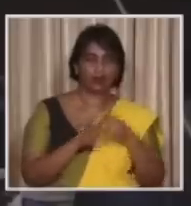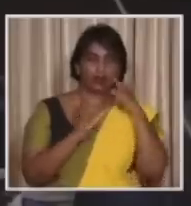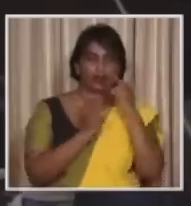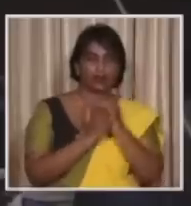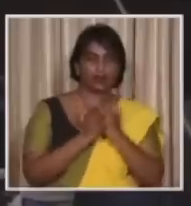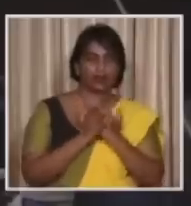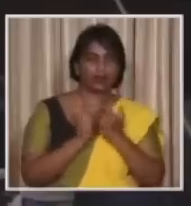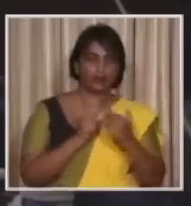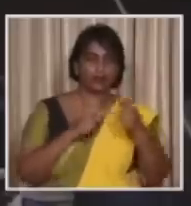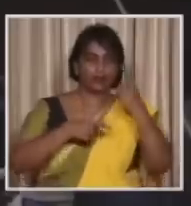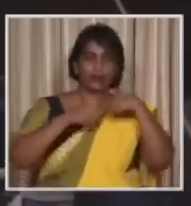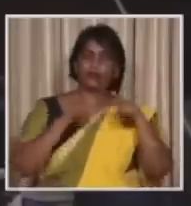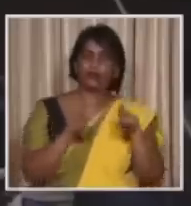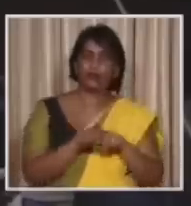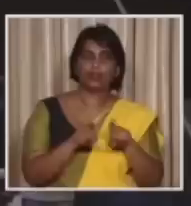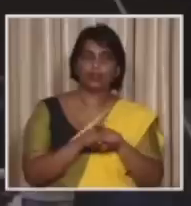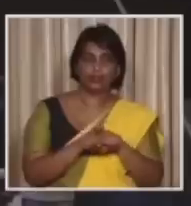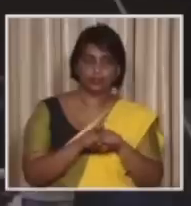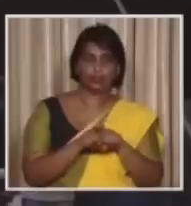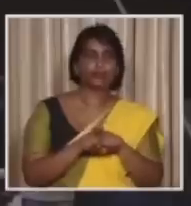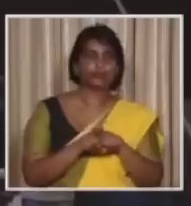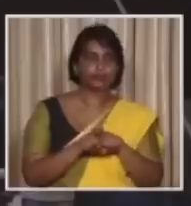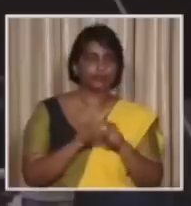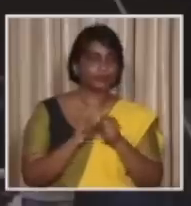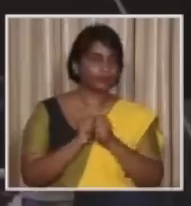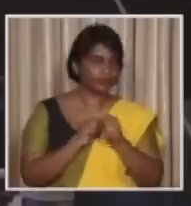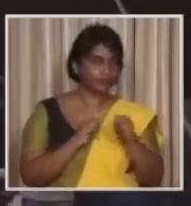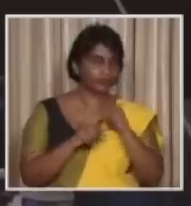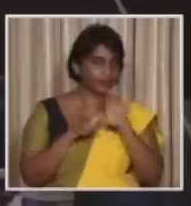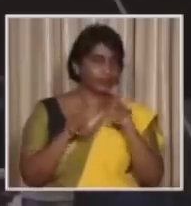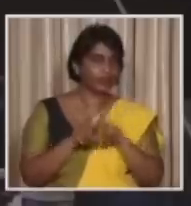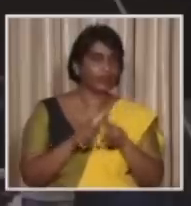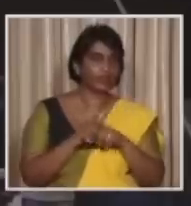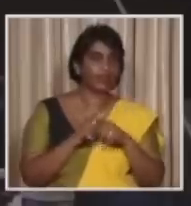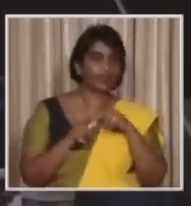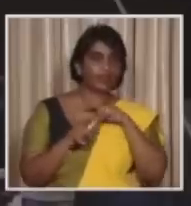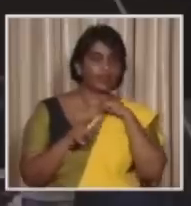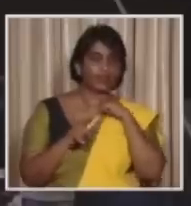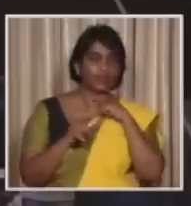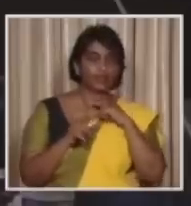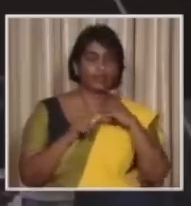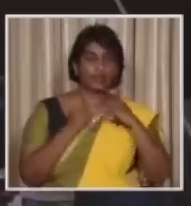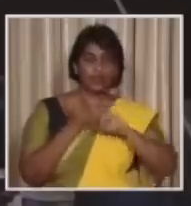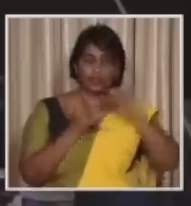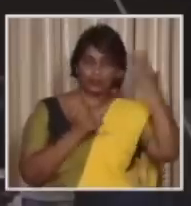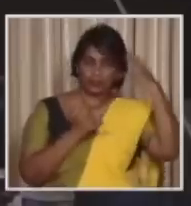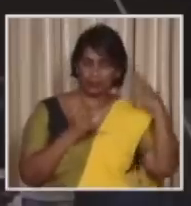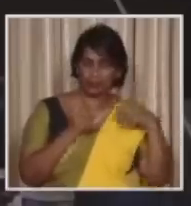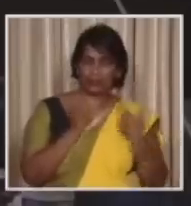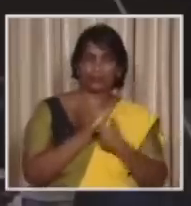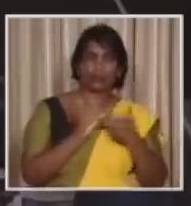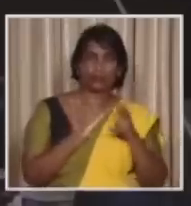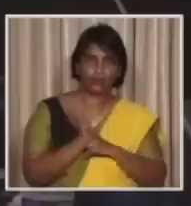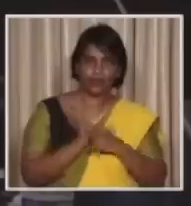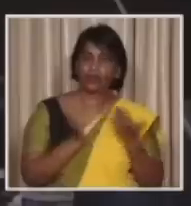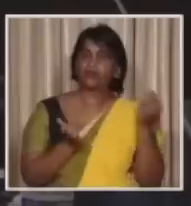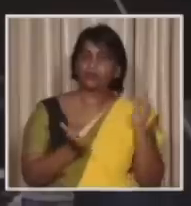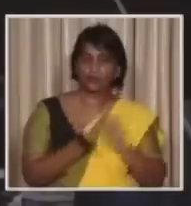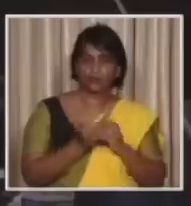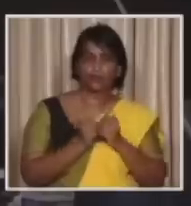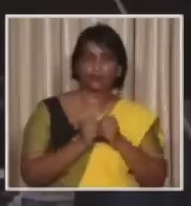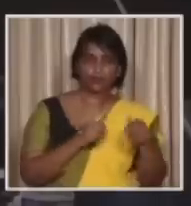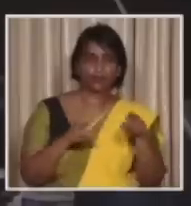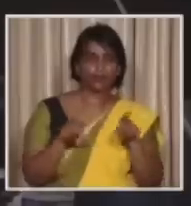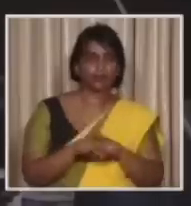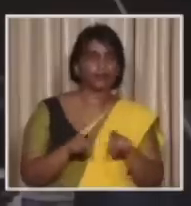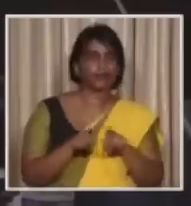බැරෑරුම් කොන්දේසි යටතේ අභියෝගාත්මක තත්ත්වයන් යටතේ සිරස රූපවාහිනිය සියත රූපවාහිනිය නැවත ඒ අයගේ